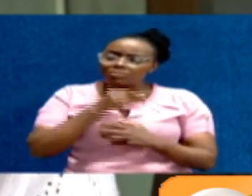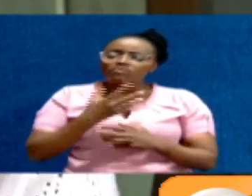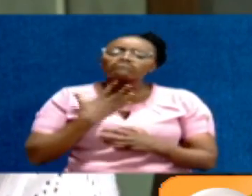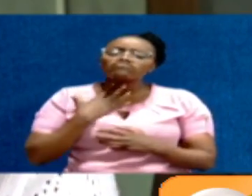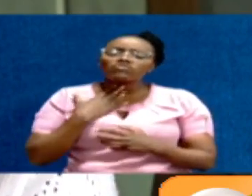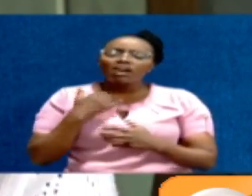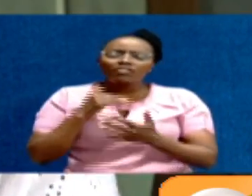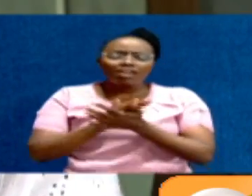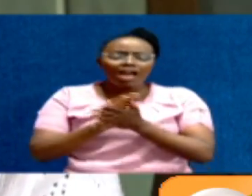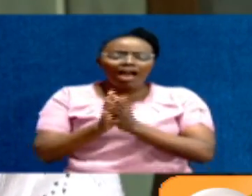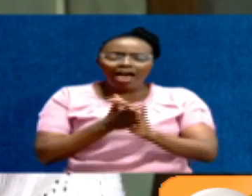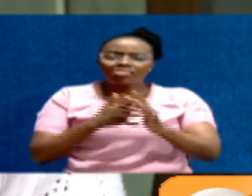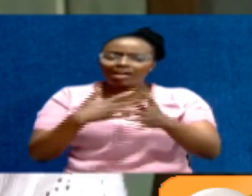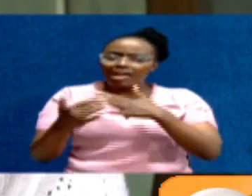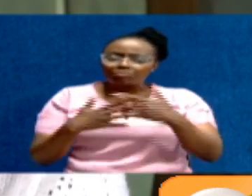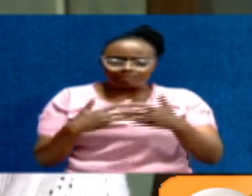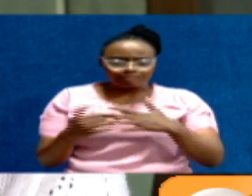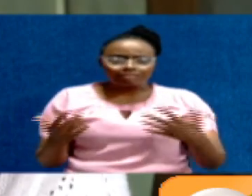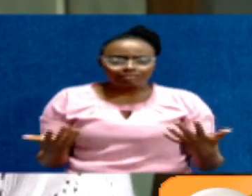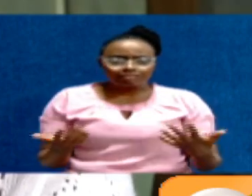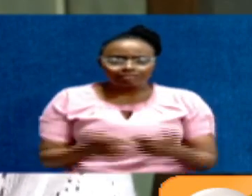hakuna nyama hapa ndani.